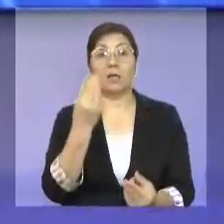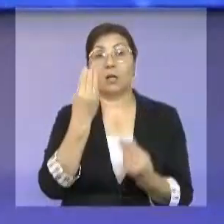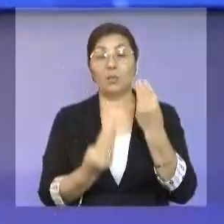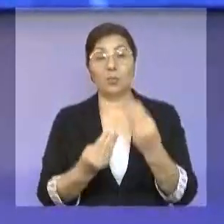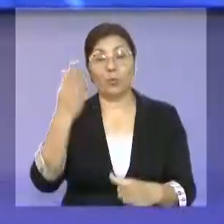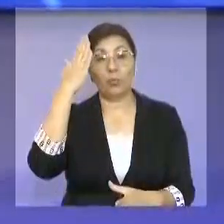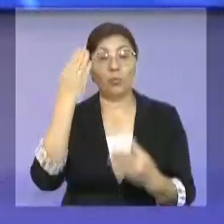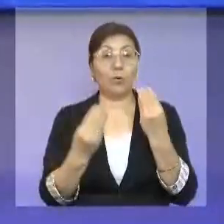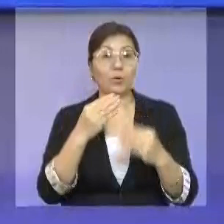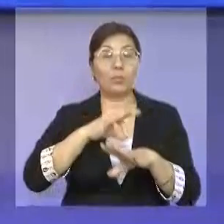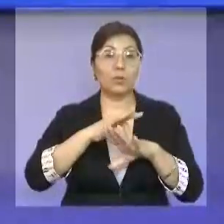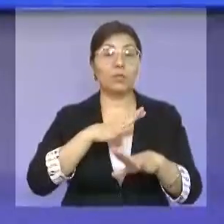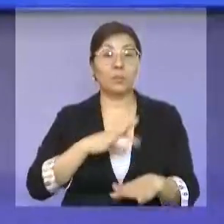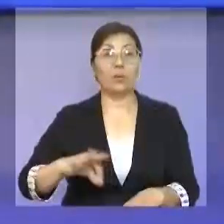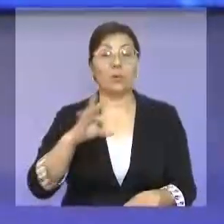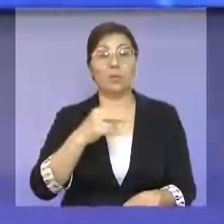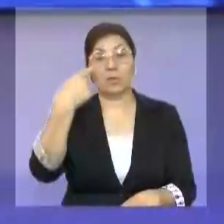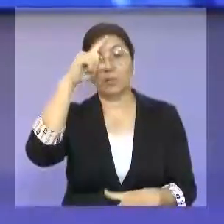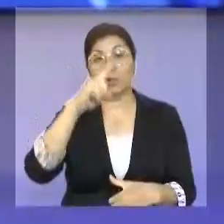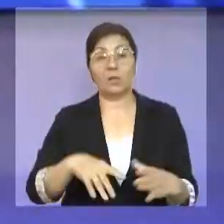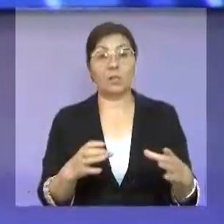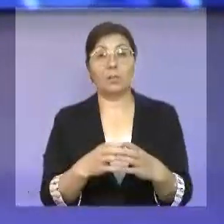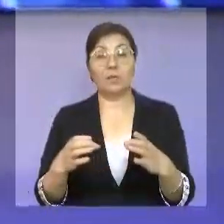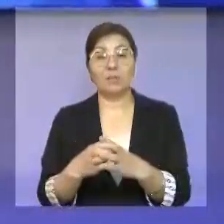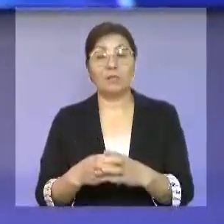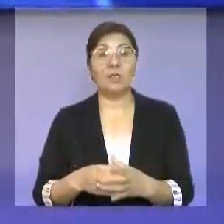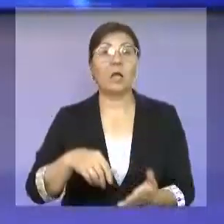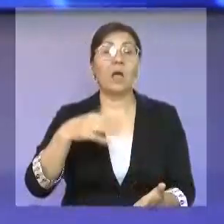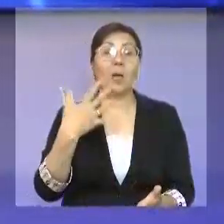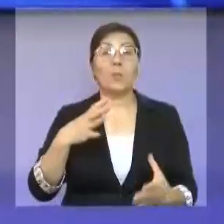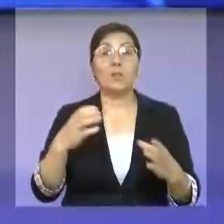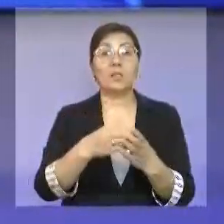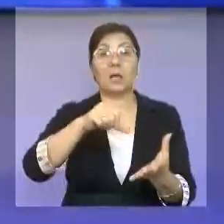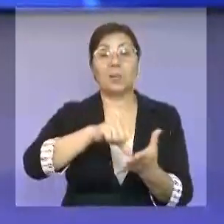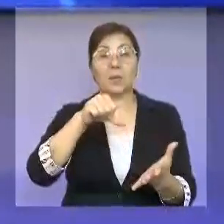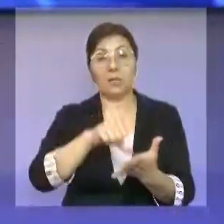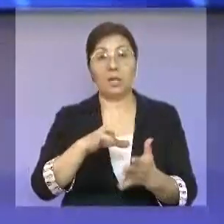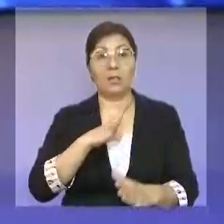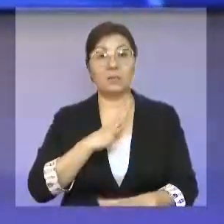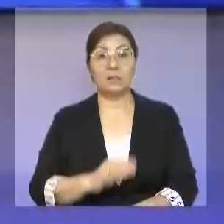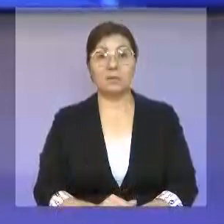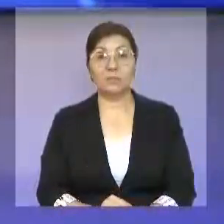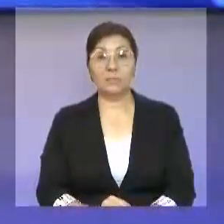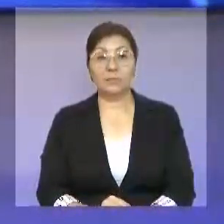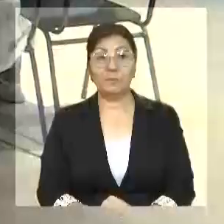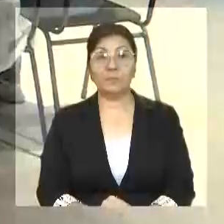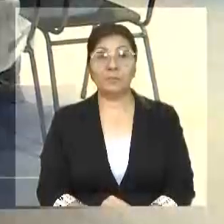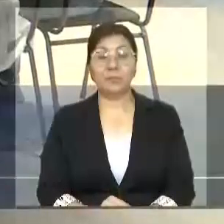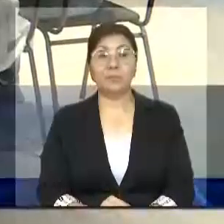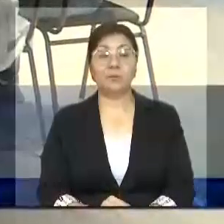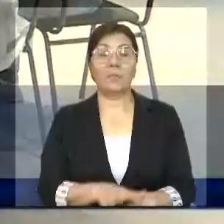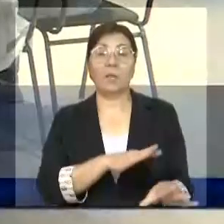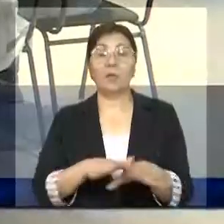өткізді. Жарысқа облысымыздағы түрлі діни бірлестіктерден құралған 5 команда қатысып, өзара білім бәсекесін өткізді.